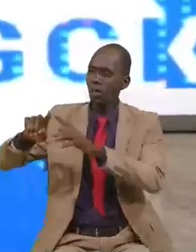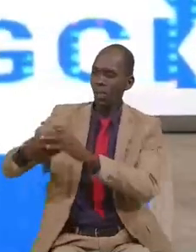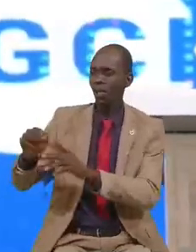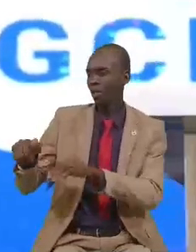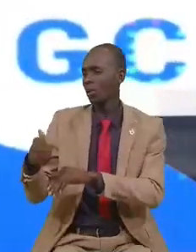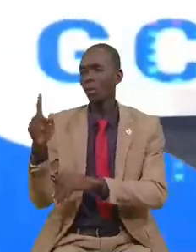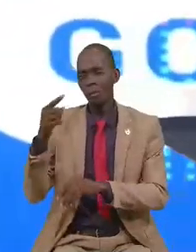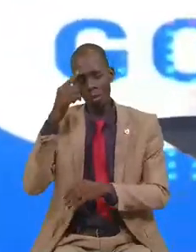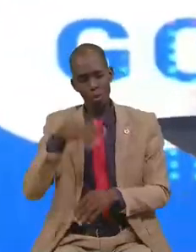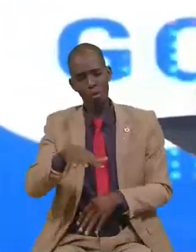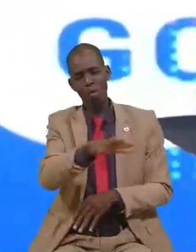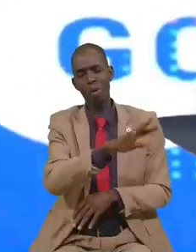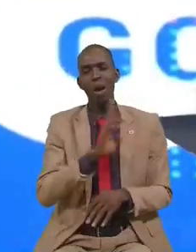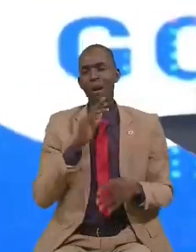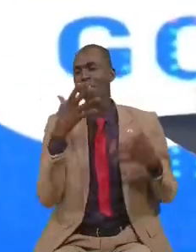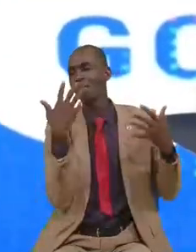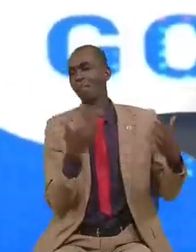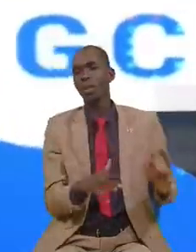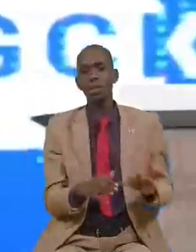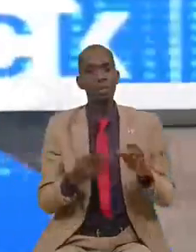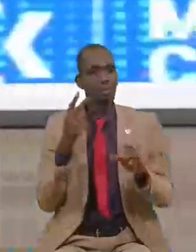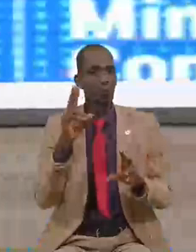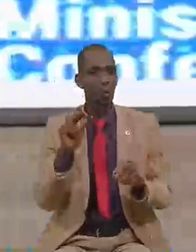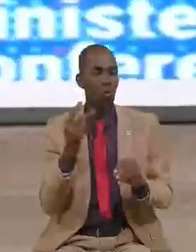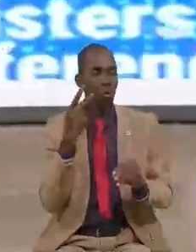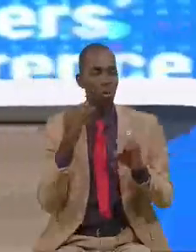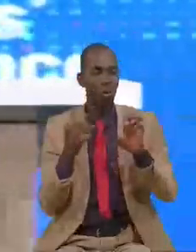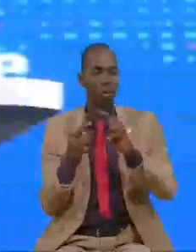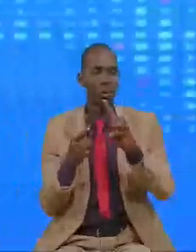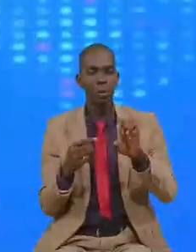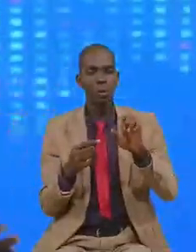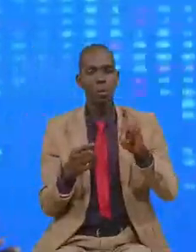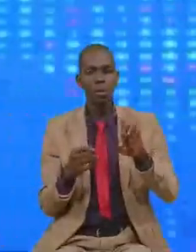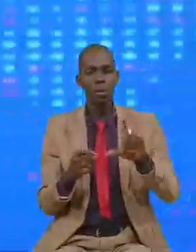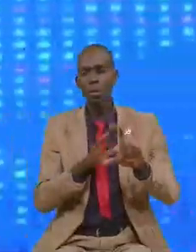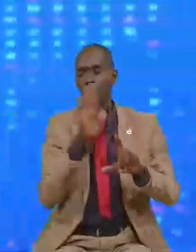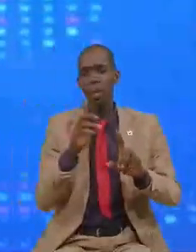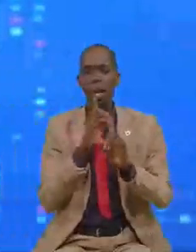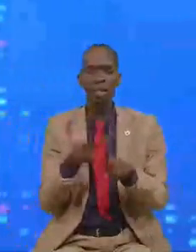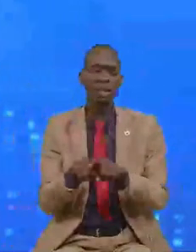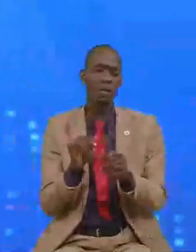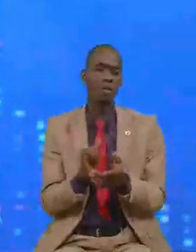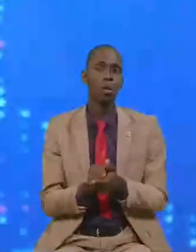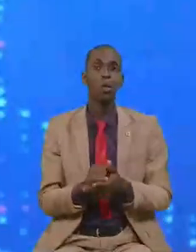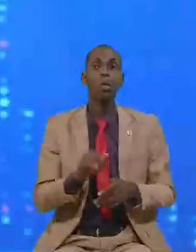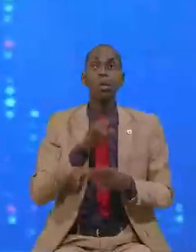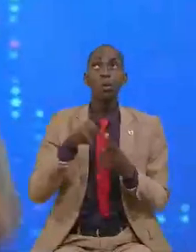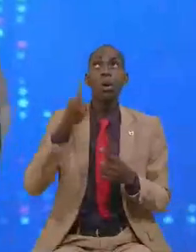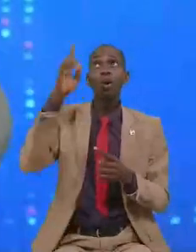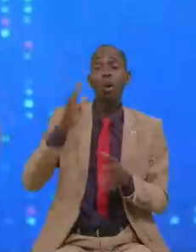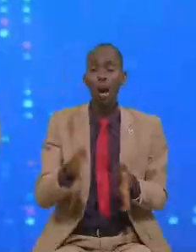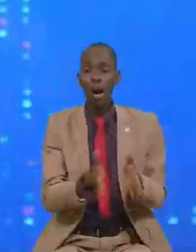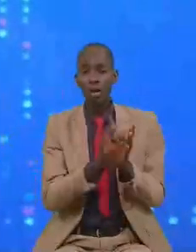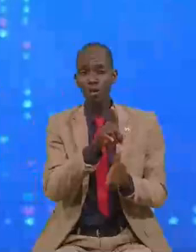c'est terminé pour eux. Ézéchiel n'a pas dit ça. Quand Dieu te pose des questions, il sait ce qu'il veut faire. Il sait ce qu'il peut